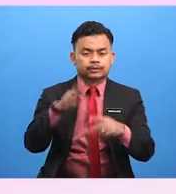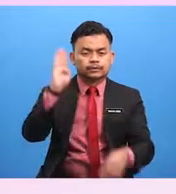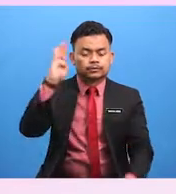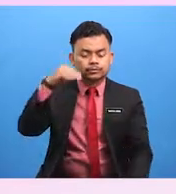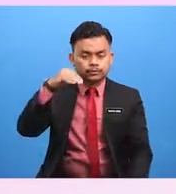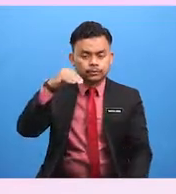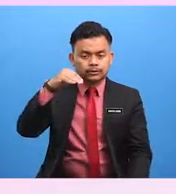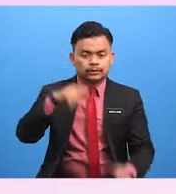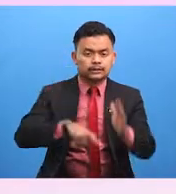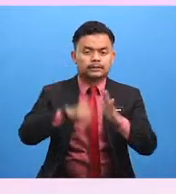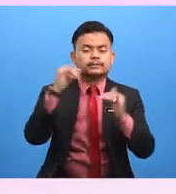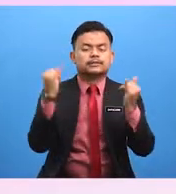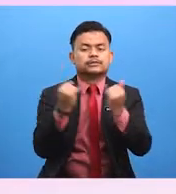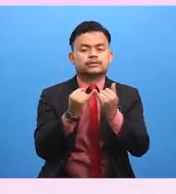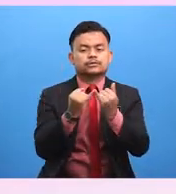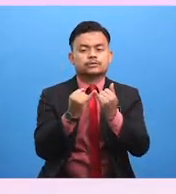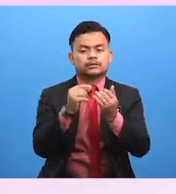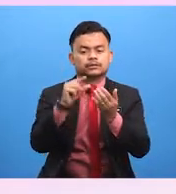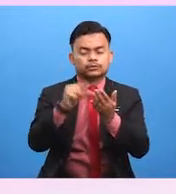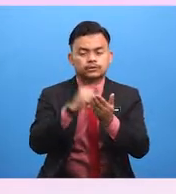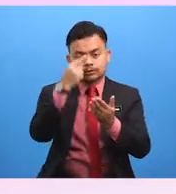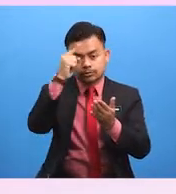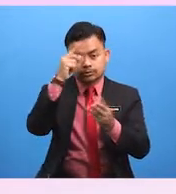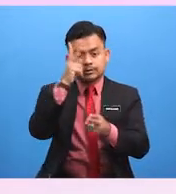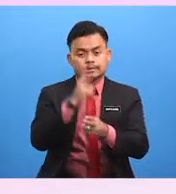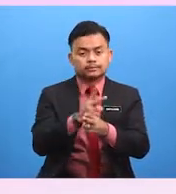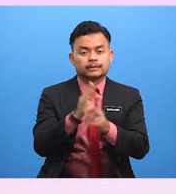sesuai digunakan untuk menyimpan buku.